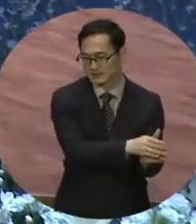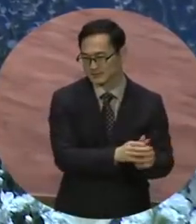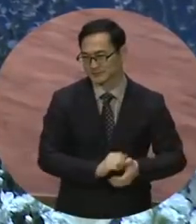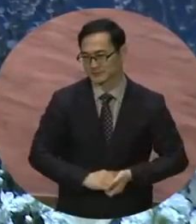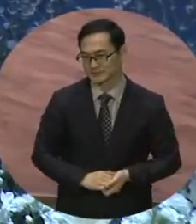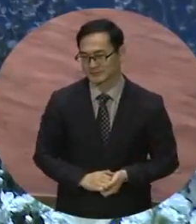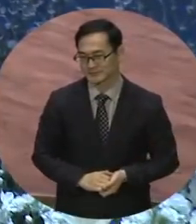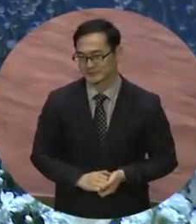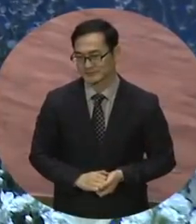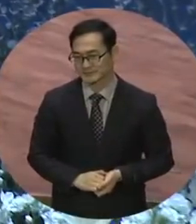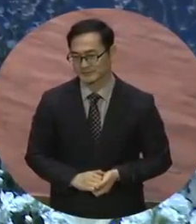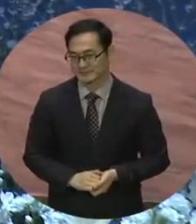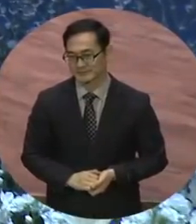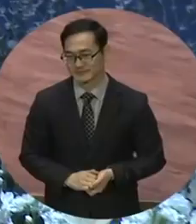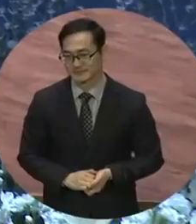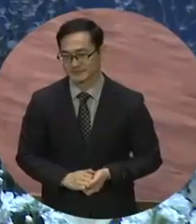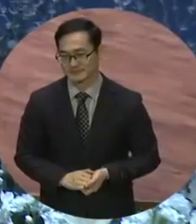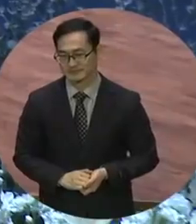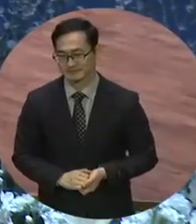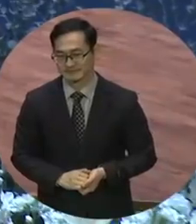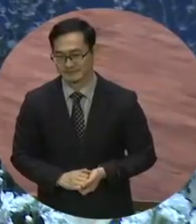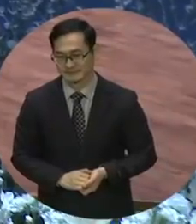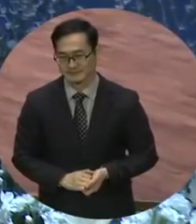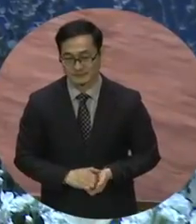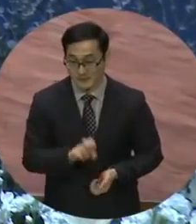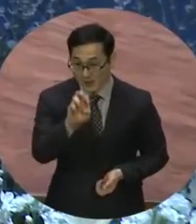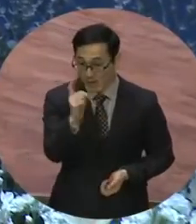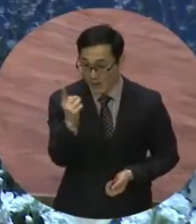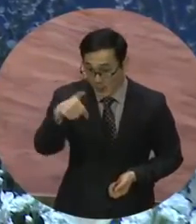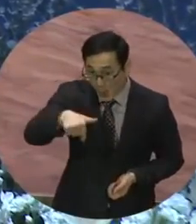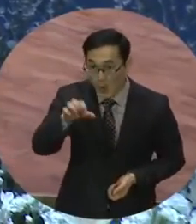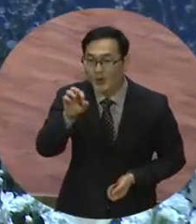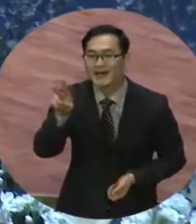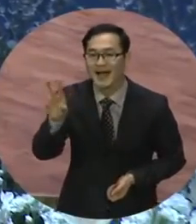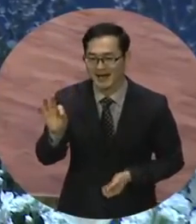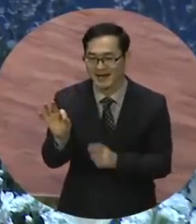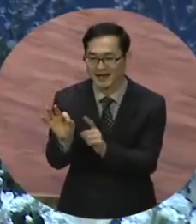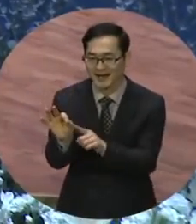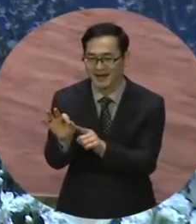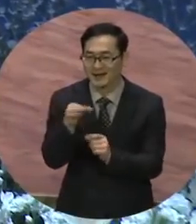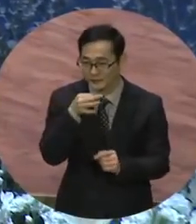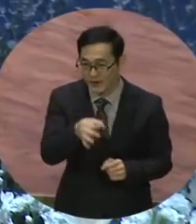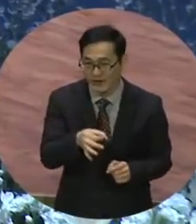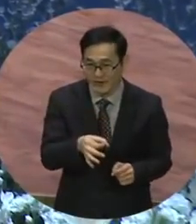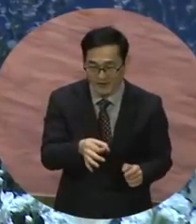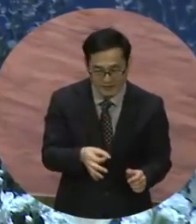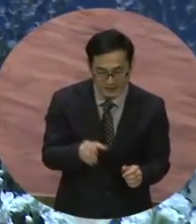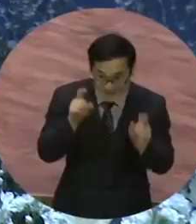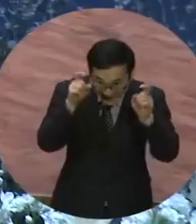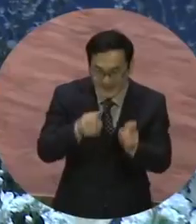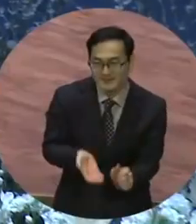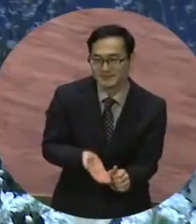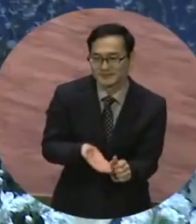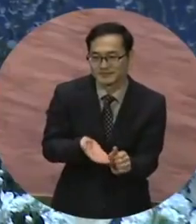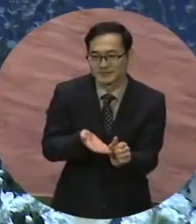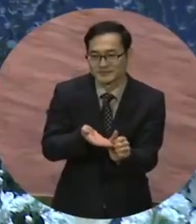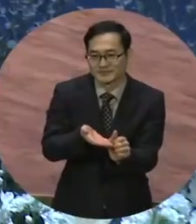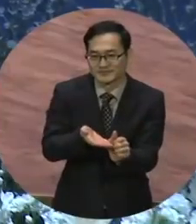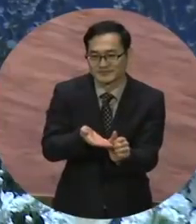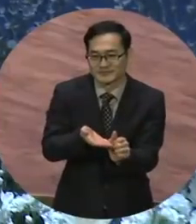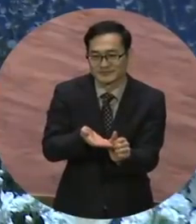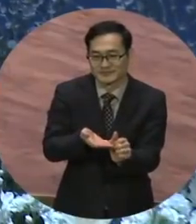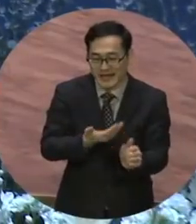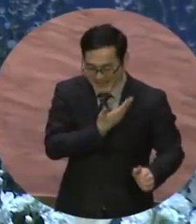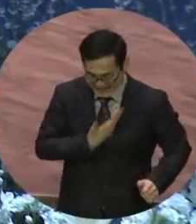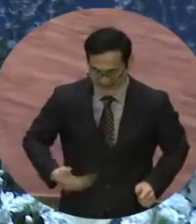미션에서 목양의 미션으로 완전히 바뀌어진 거예요. 이제는 세상에 썩을 것을 위해서 살지